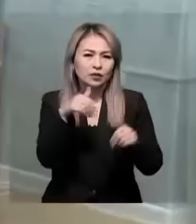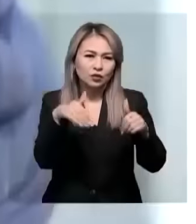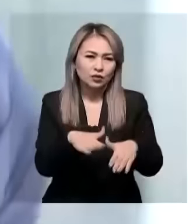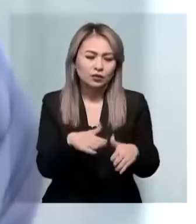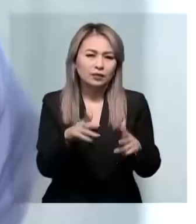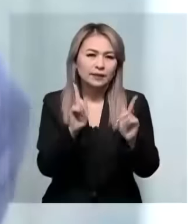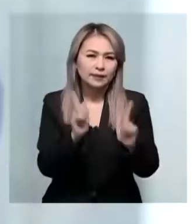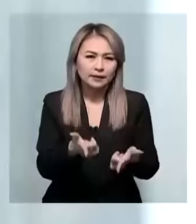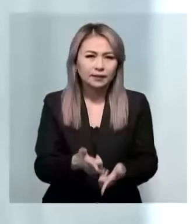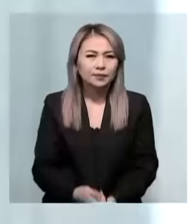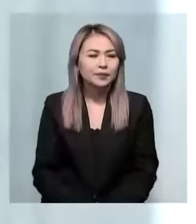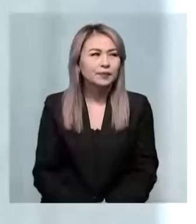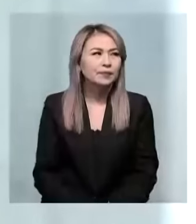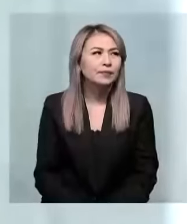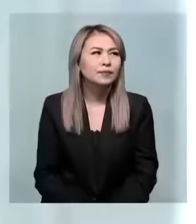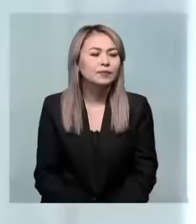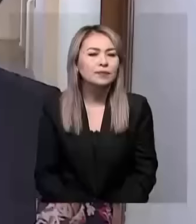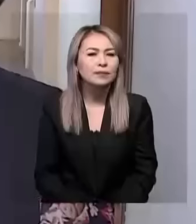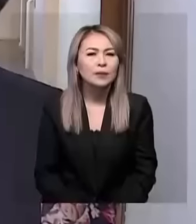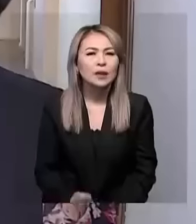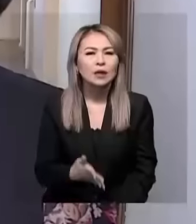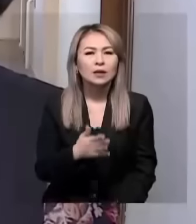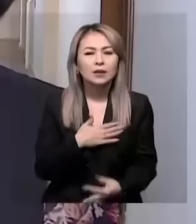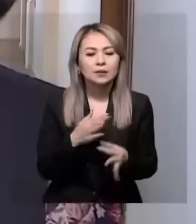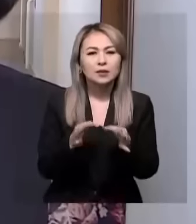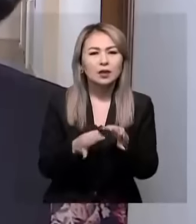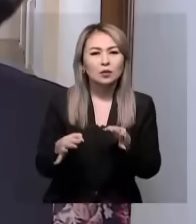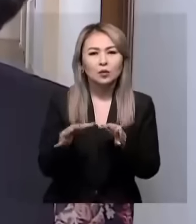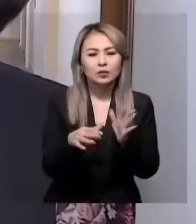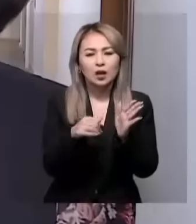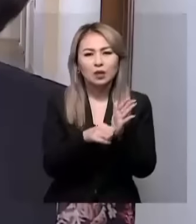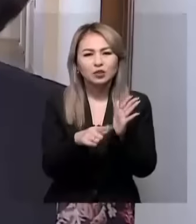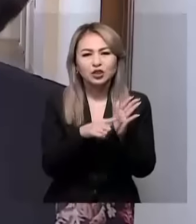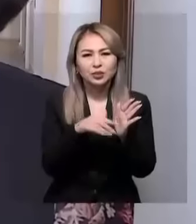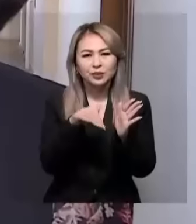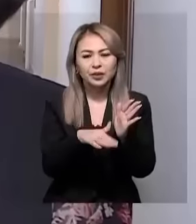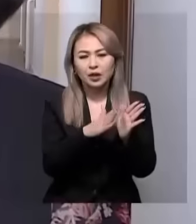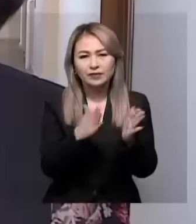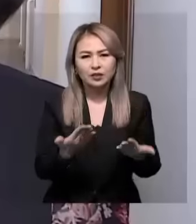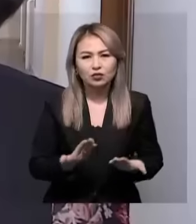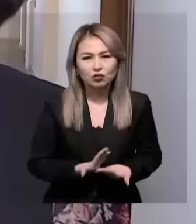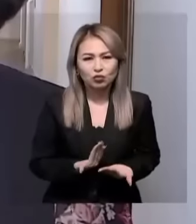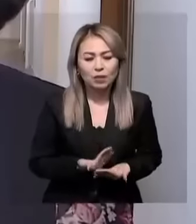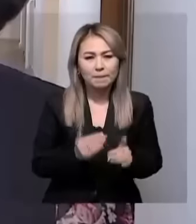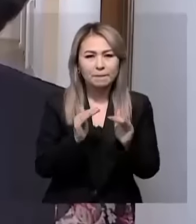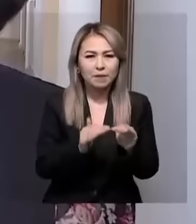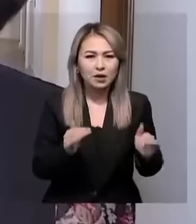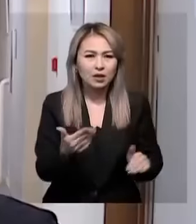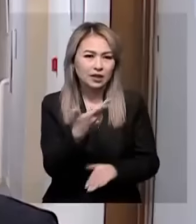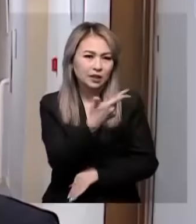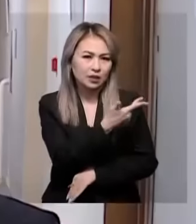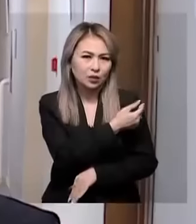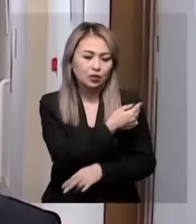келісім берген. Жаппай иммундауға бізде облыста 67 мыңнан астам тұрғындар, соның ішінде балалар егілуі қажет